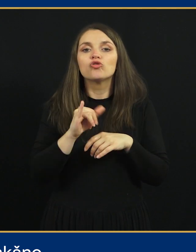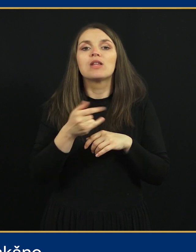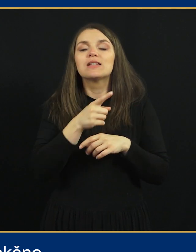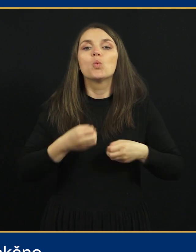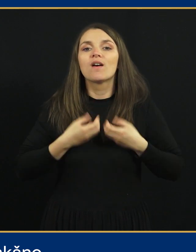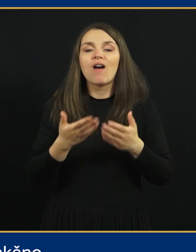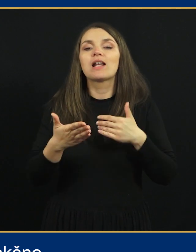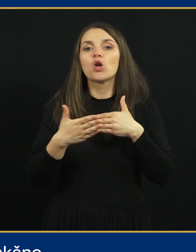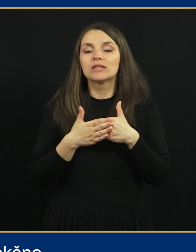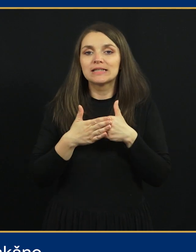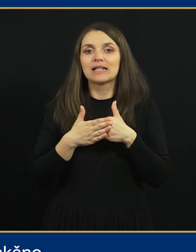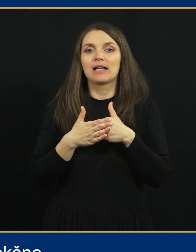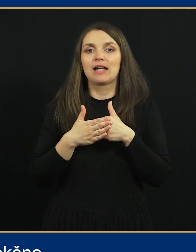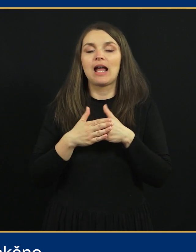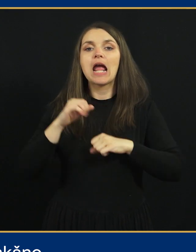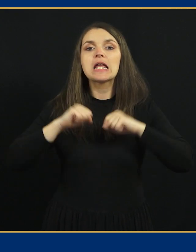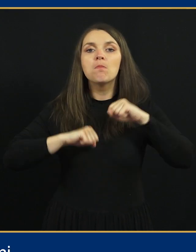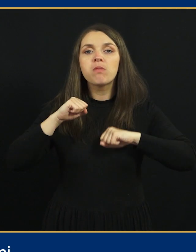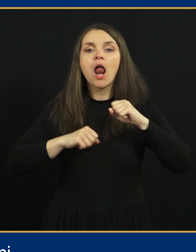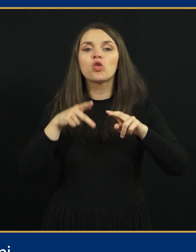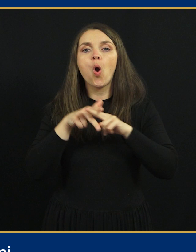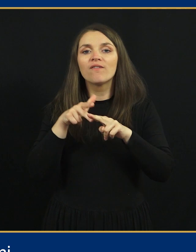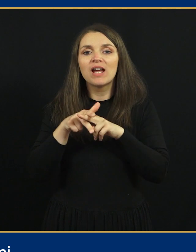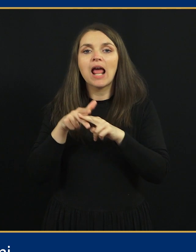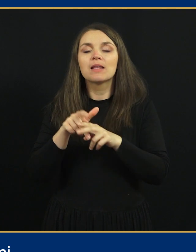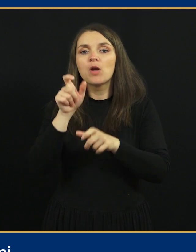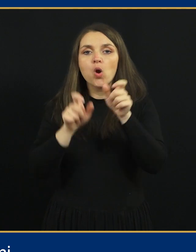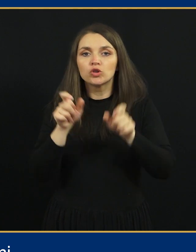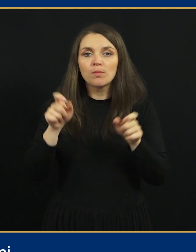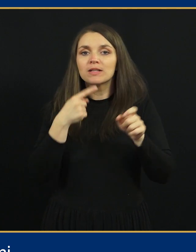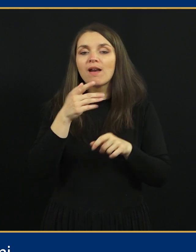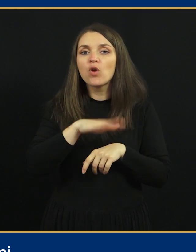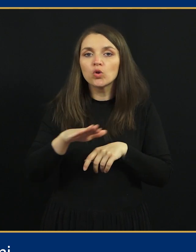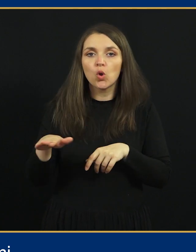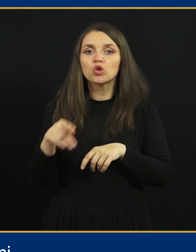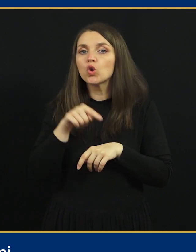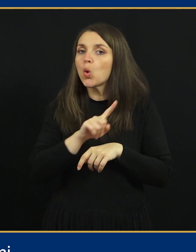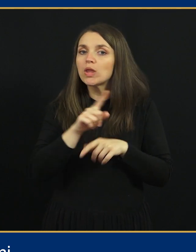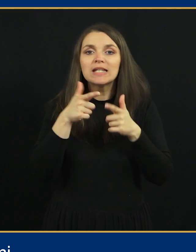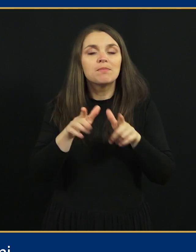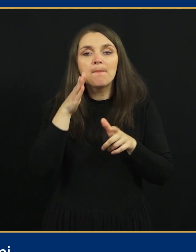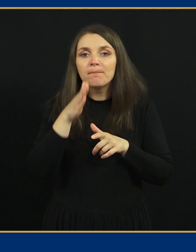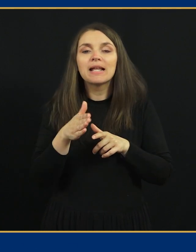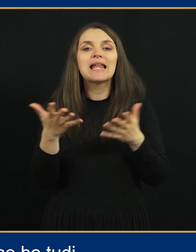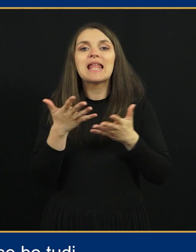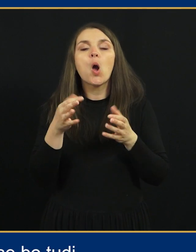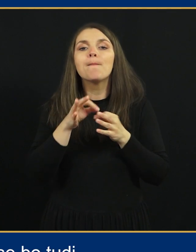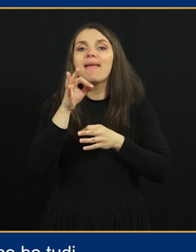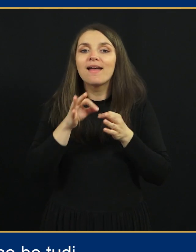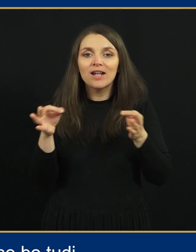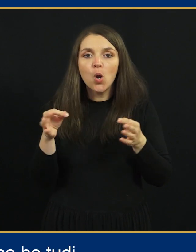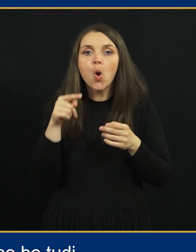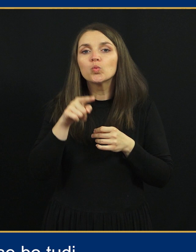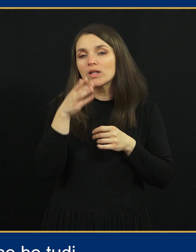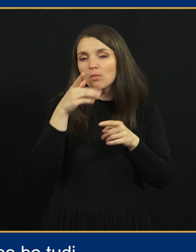mesto takšno, da se ukvarjajo z gibalno oviranimi osebami, torej otroci. To ne sme biti